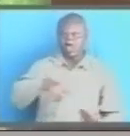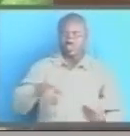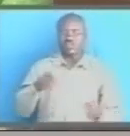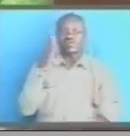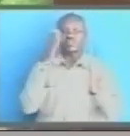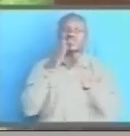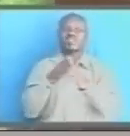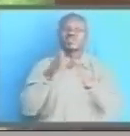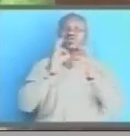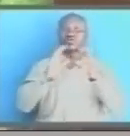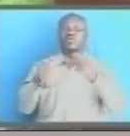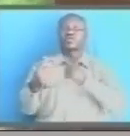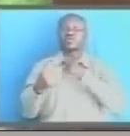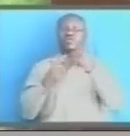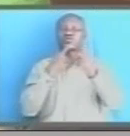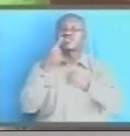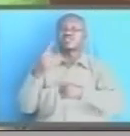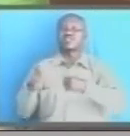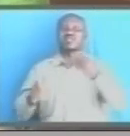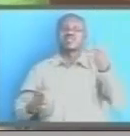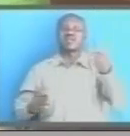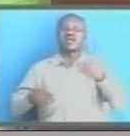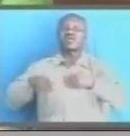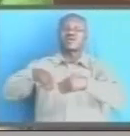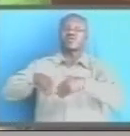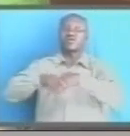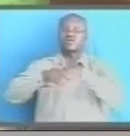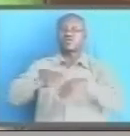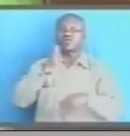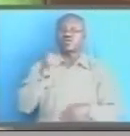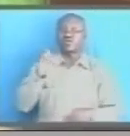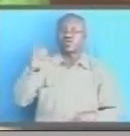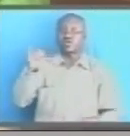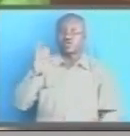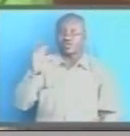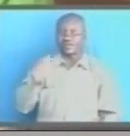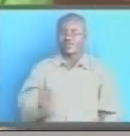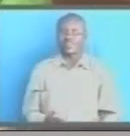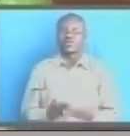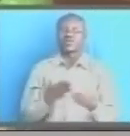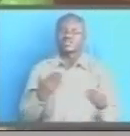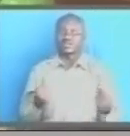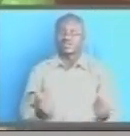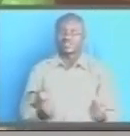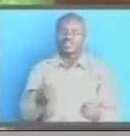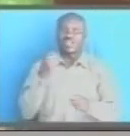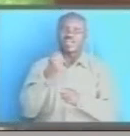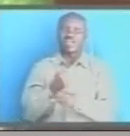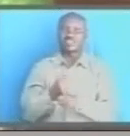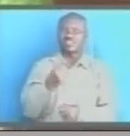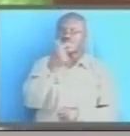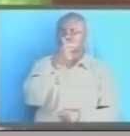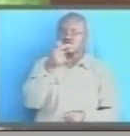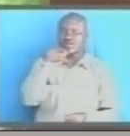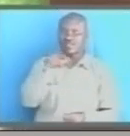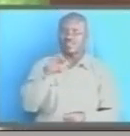njema tunaujadili na tunaridhia naunga mkono hoja mheshimiwa mwenyekiti naunga mkono hoja hii kwa sababu kazi za tume hii ya utumishi